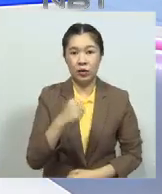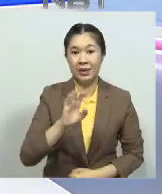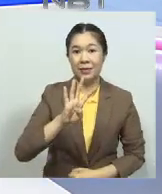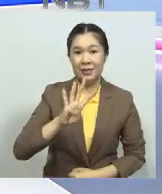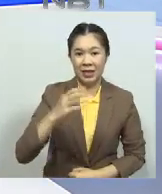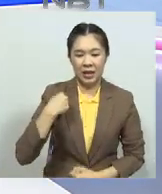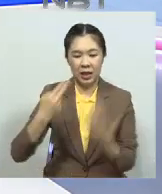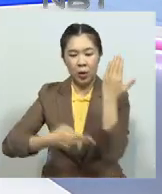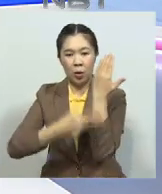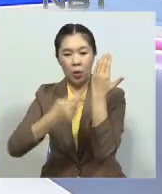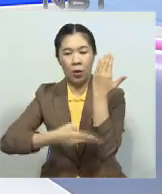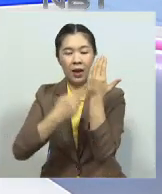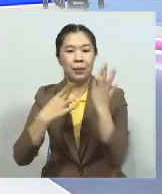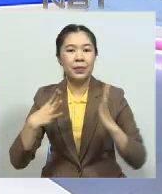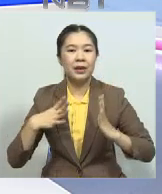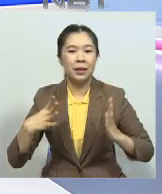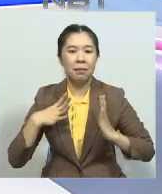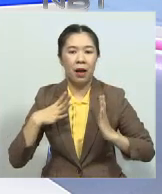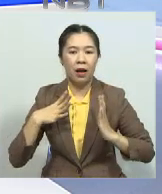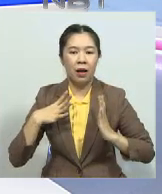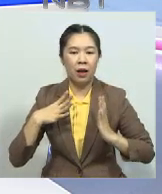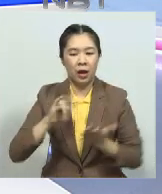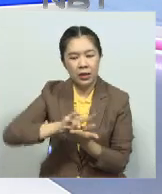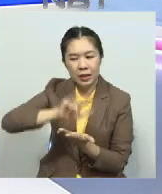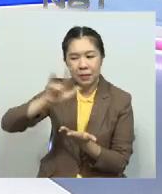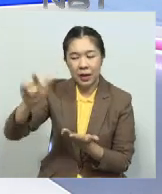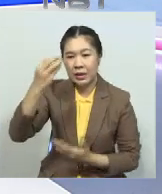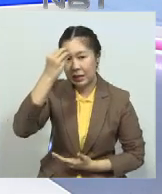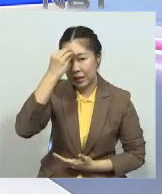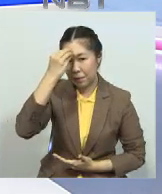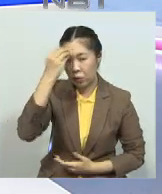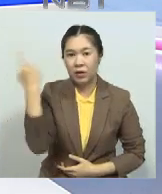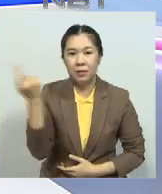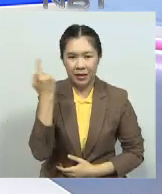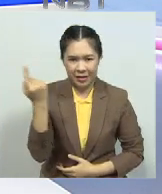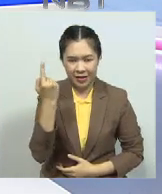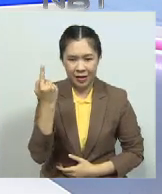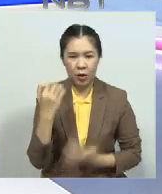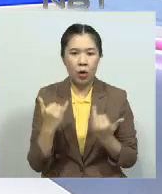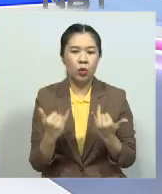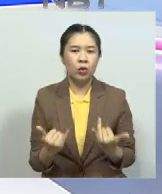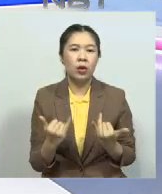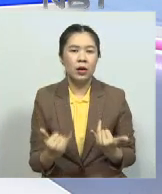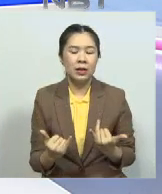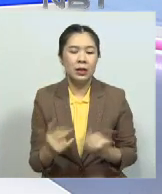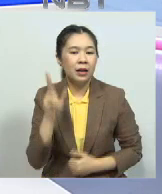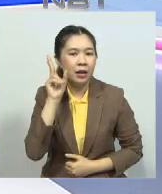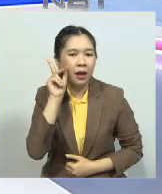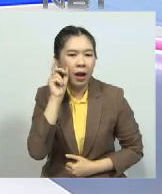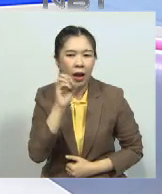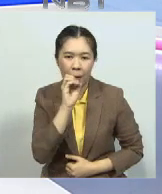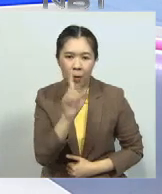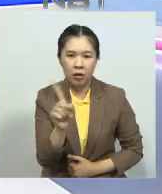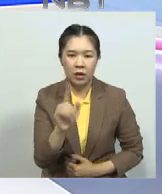ที่โรงแรมที่พักระหว่างการไปท่องเที่ยวที่ญี่ปุ่นกับครอบครัวซึ่งล่าสุดค่ะก็พบว่าน้องเสีย